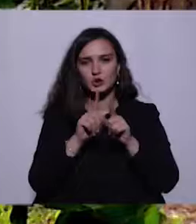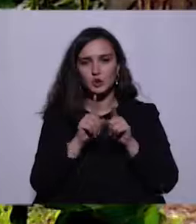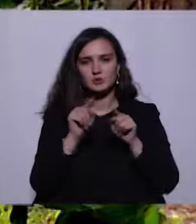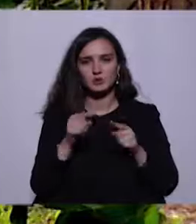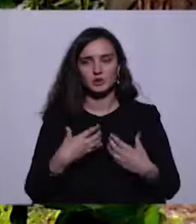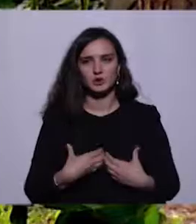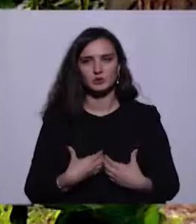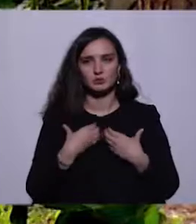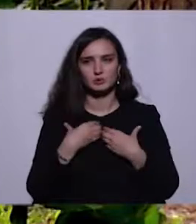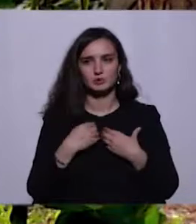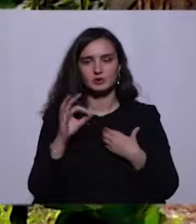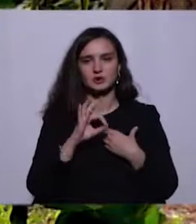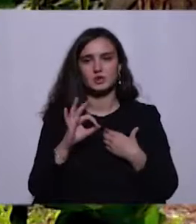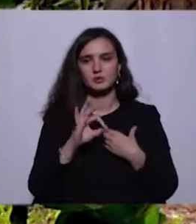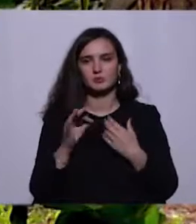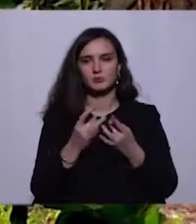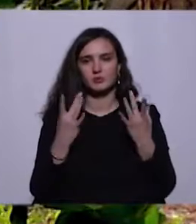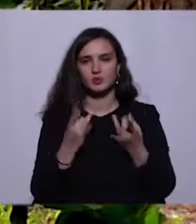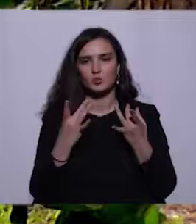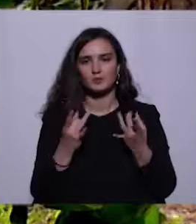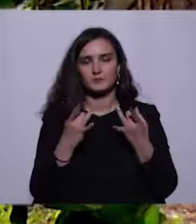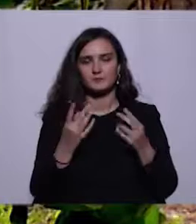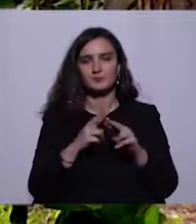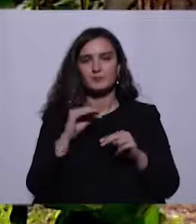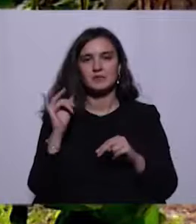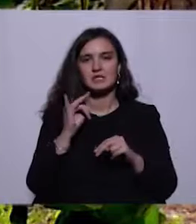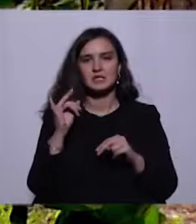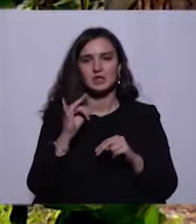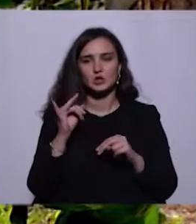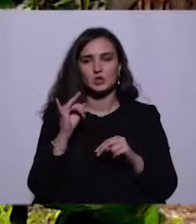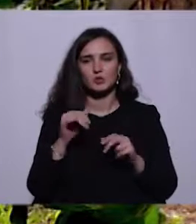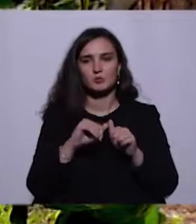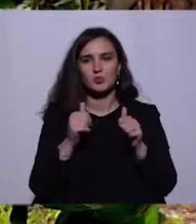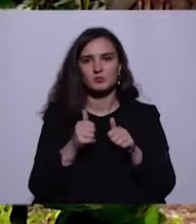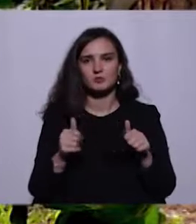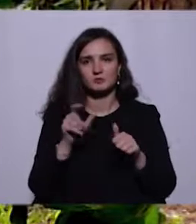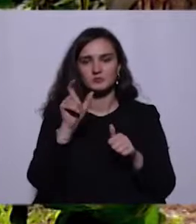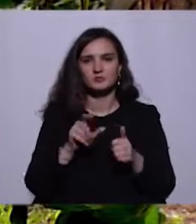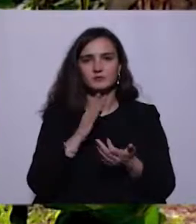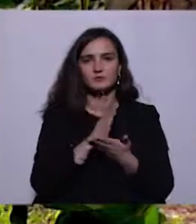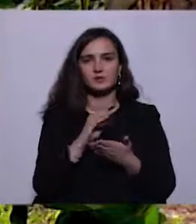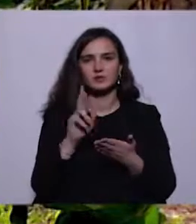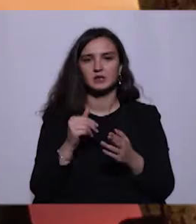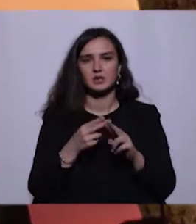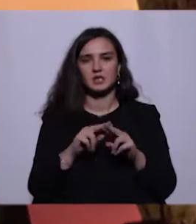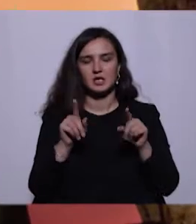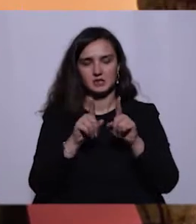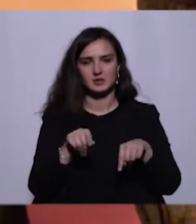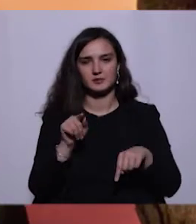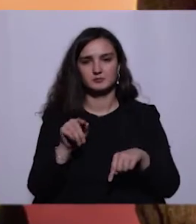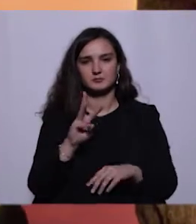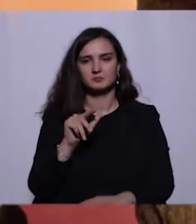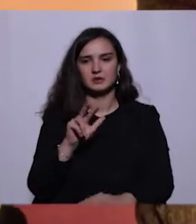ამ კატასტროფის შესახებ მოგვითხრობენ. აი ესეთი საინტერესო ფორმის სხეულია და აი ისევ აი